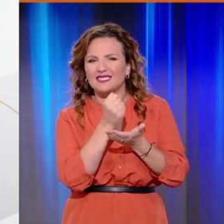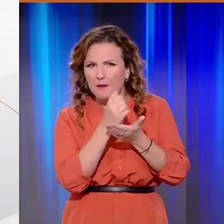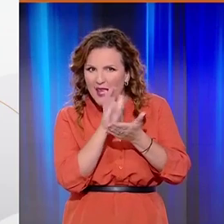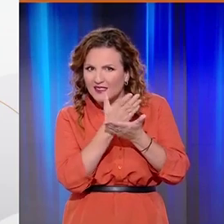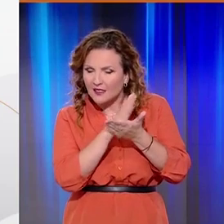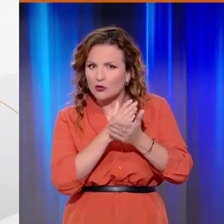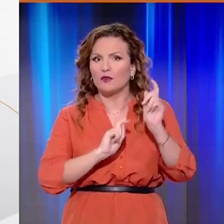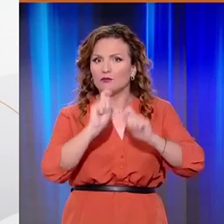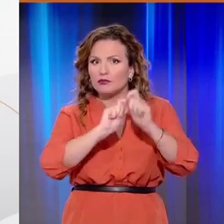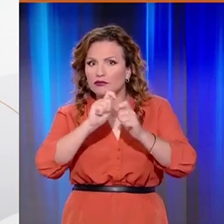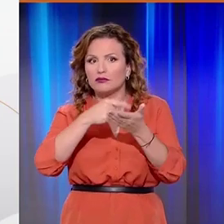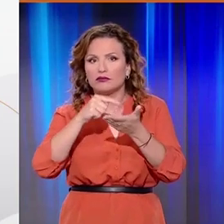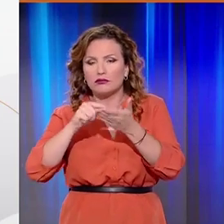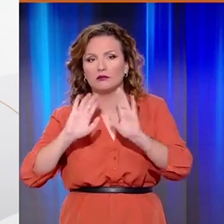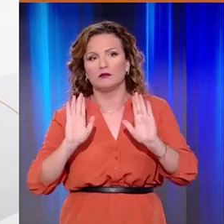Υπότιτλοι AUTHORWAVE